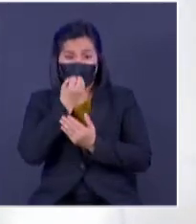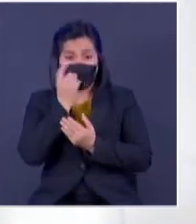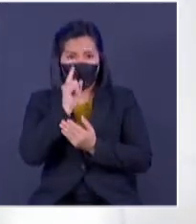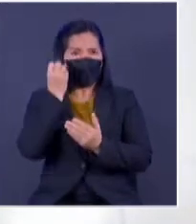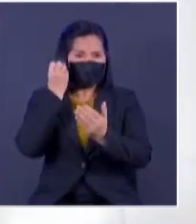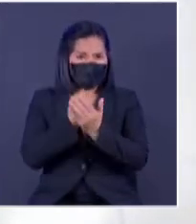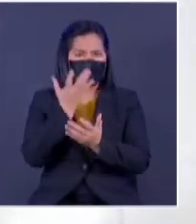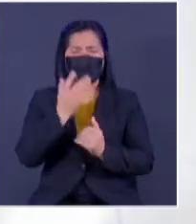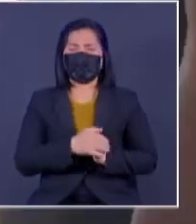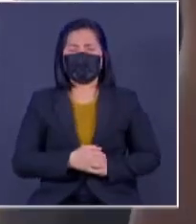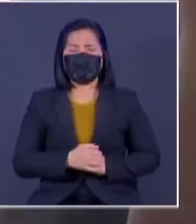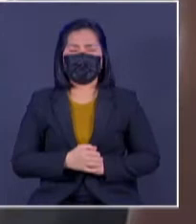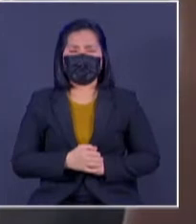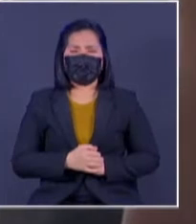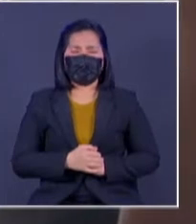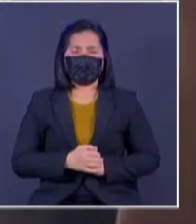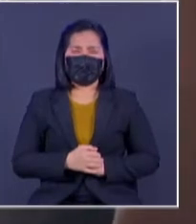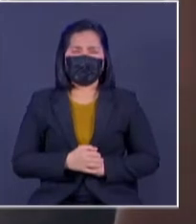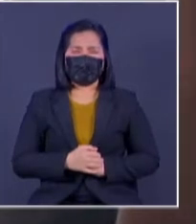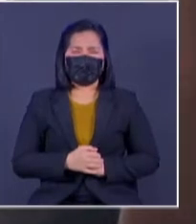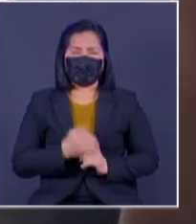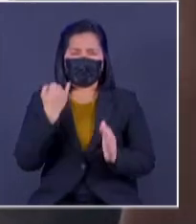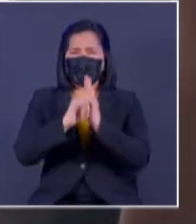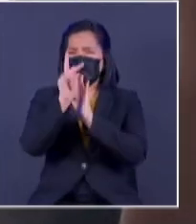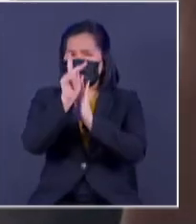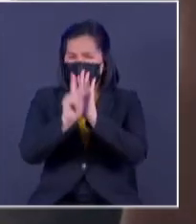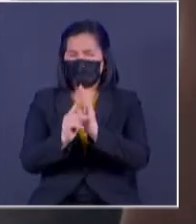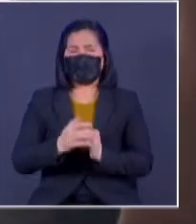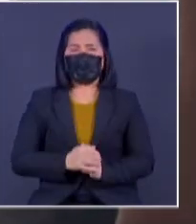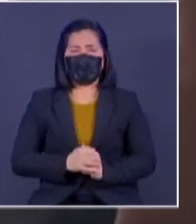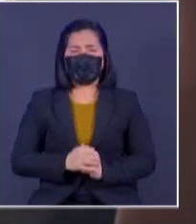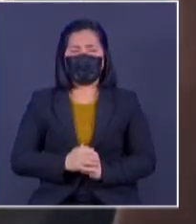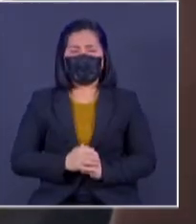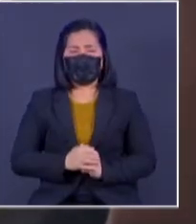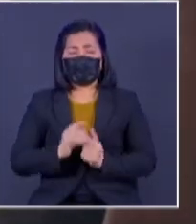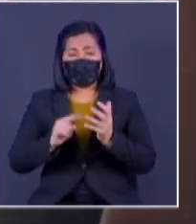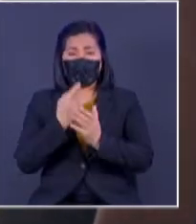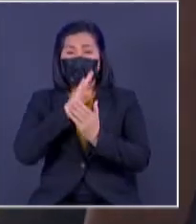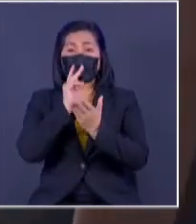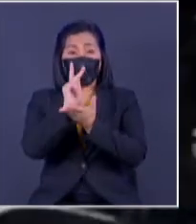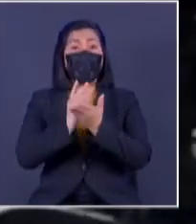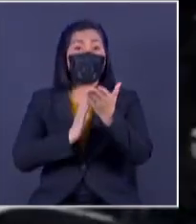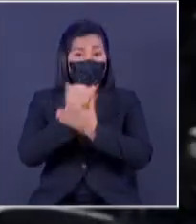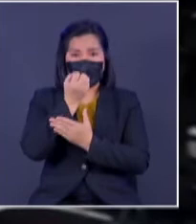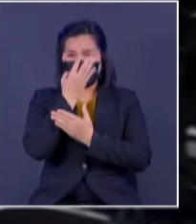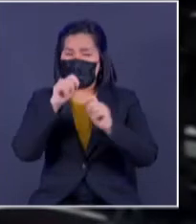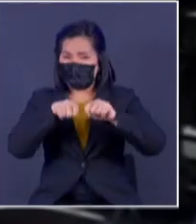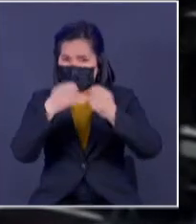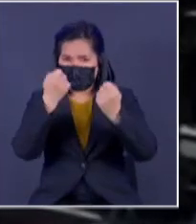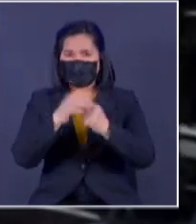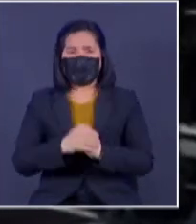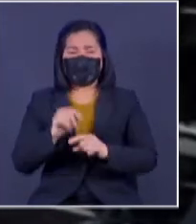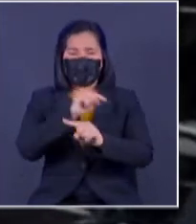ราที่สูงครับและก็แน่นอนว่าสูงเกินกว่าที่กฎหมายกำหนดซึ่งผู้กู้เนี่ยจะถูกหักเงินเป็นค่าดอกเบี้ยก่อนล่วงหน้าด้ว